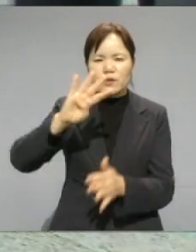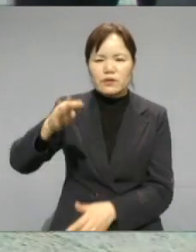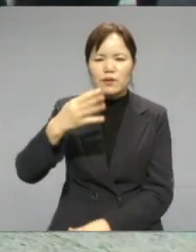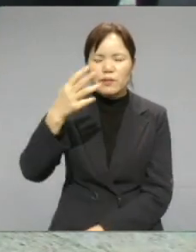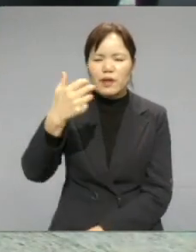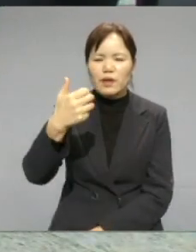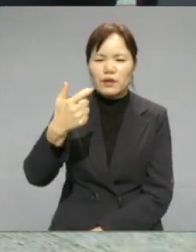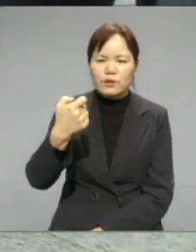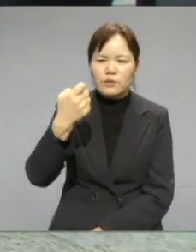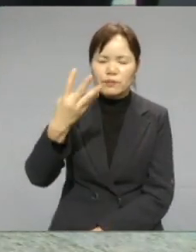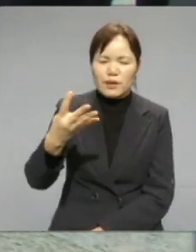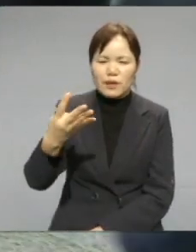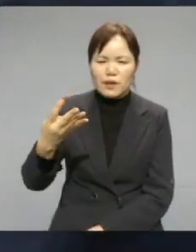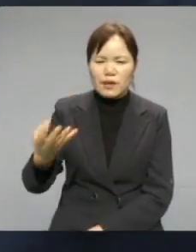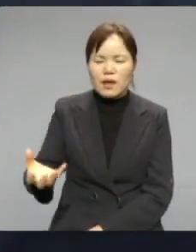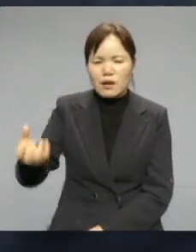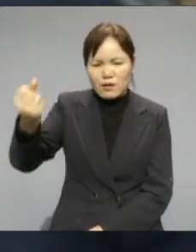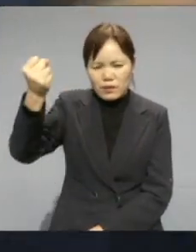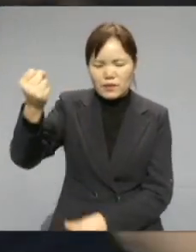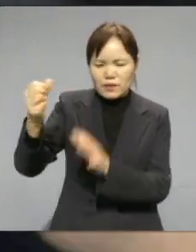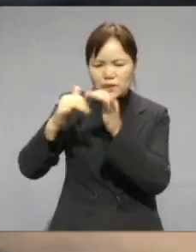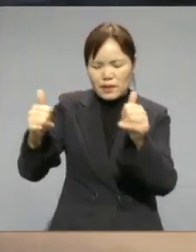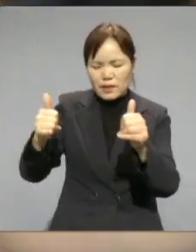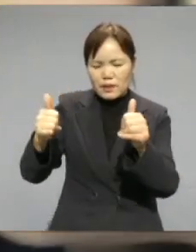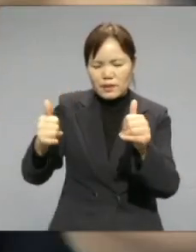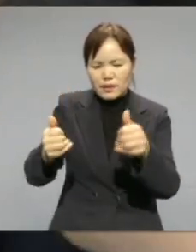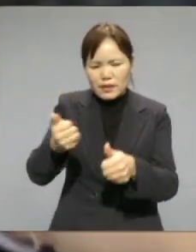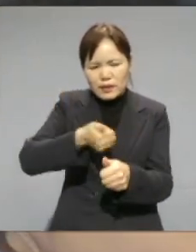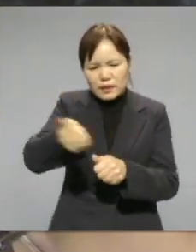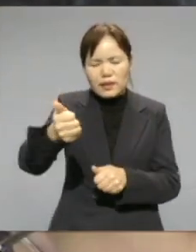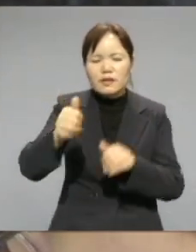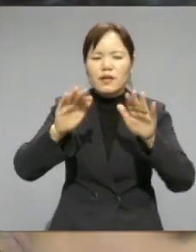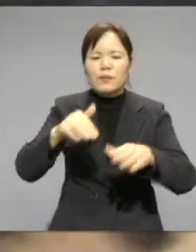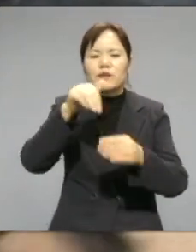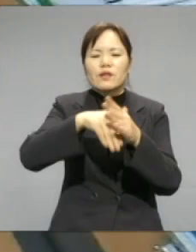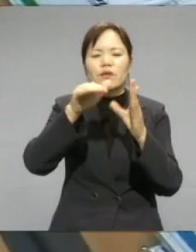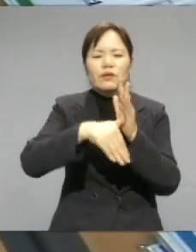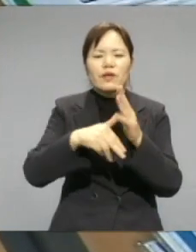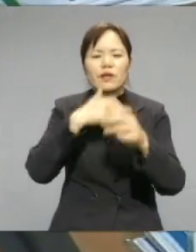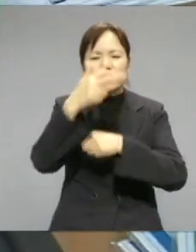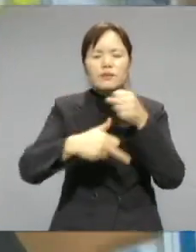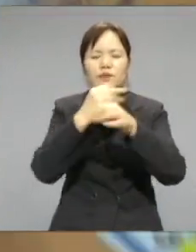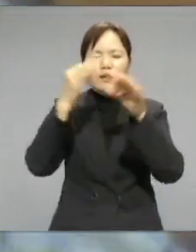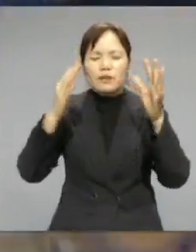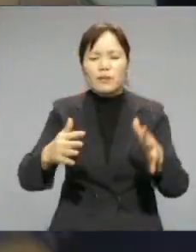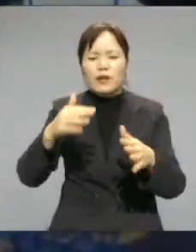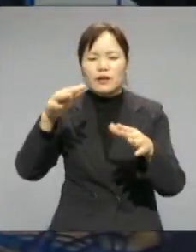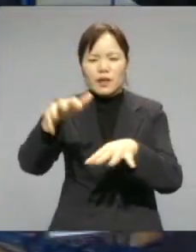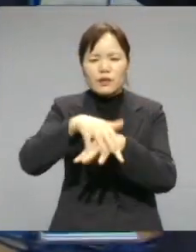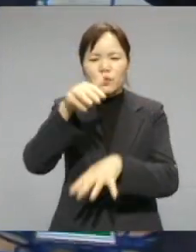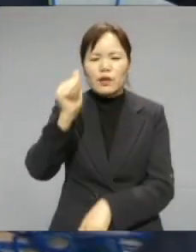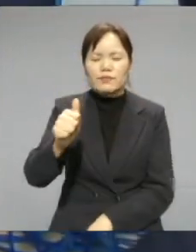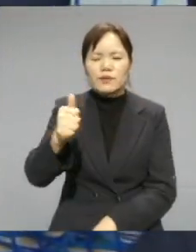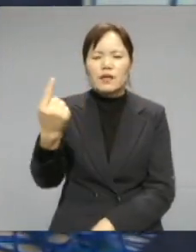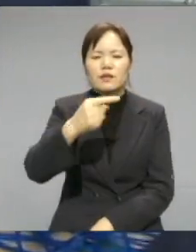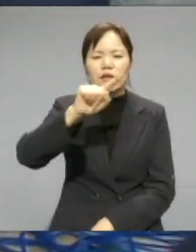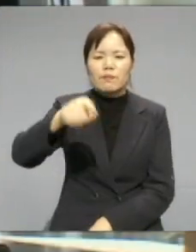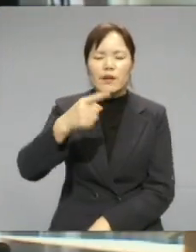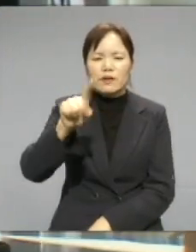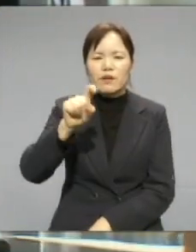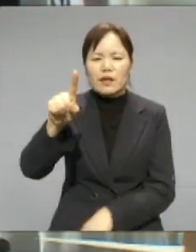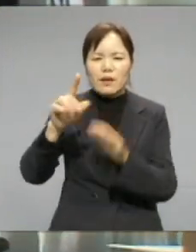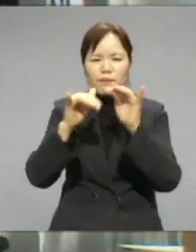464표를 얻은 조덕현 동천안 농협장을 제쳤습니다. 이번 선거는 17년 만에 조합장 1,111명이 직접